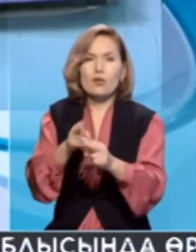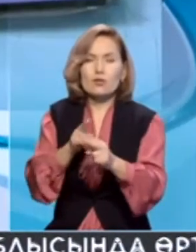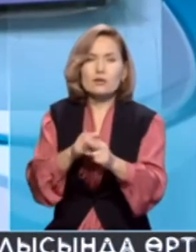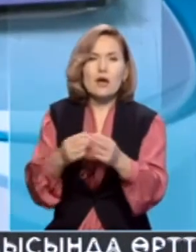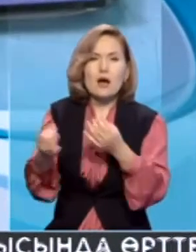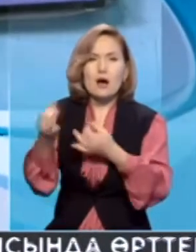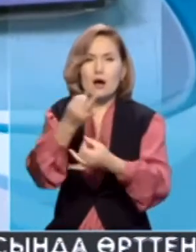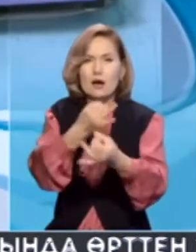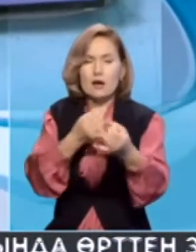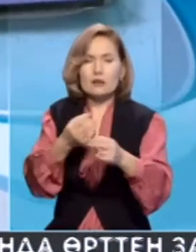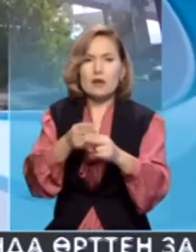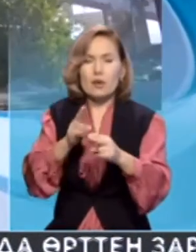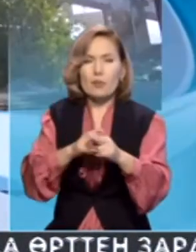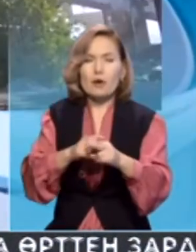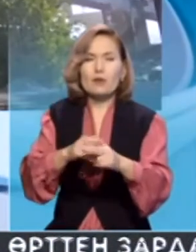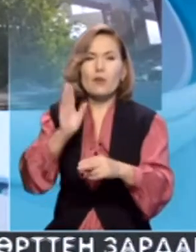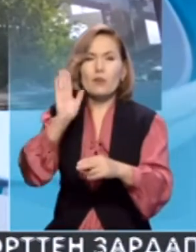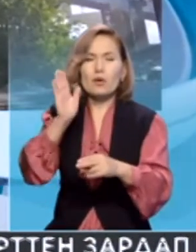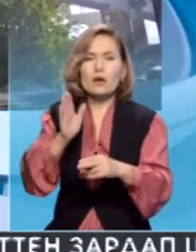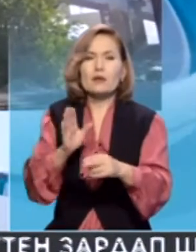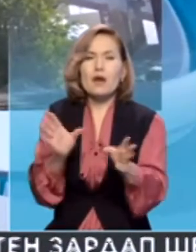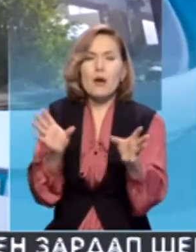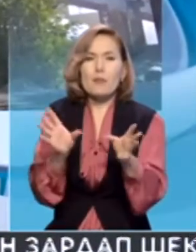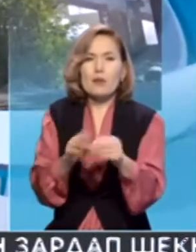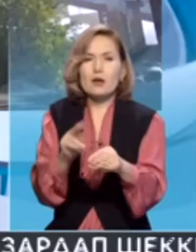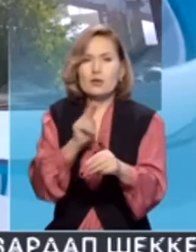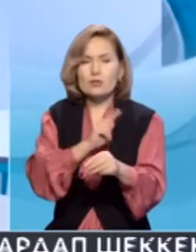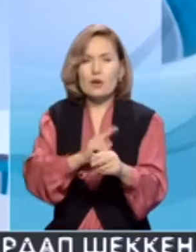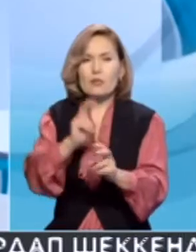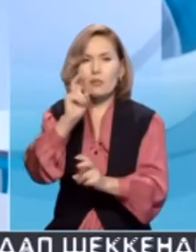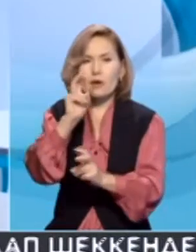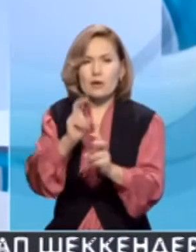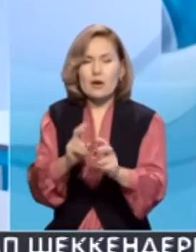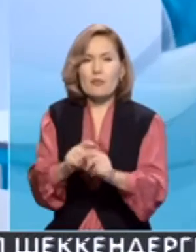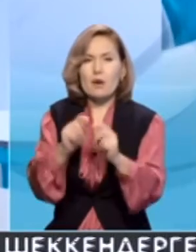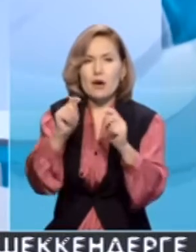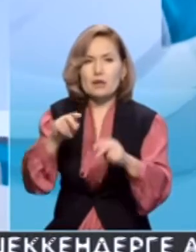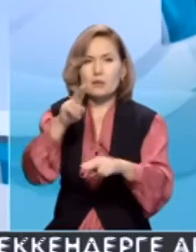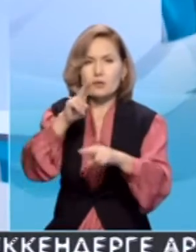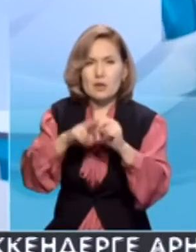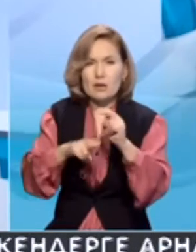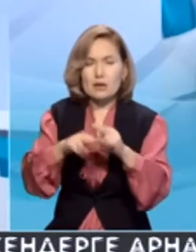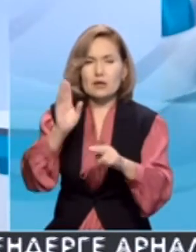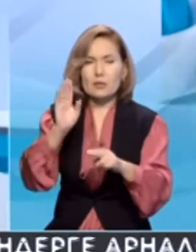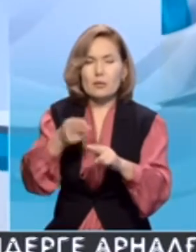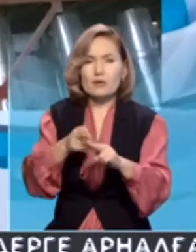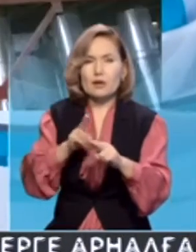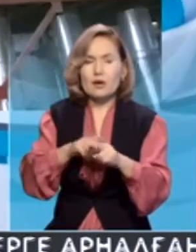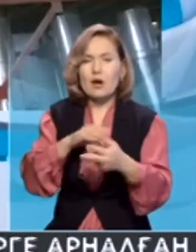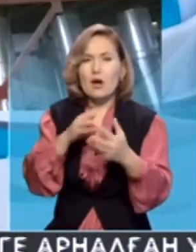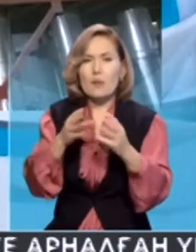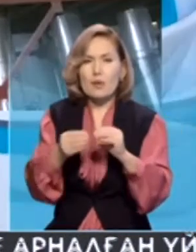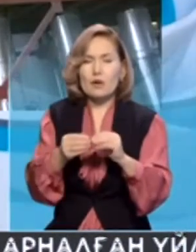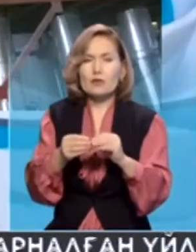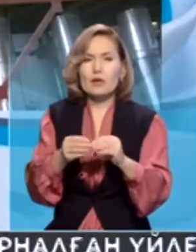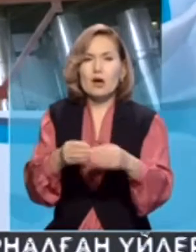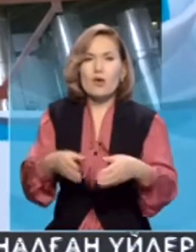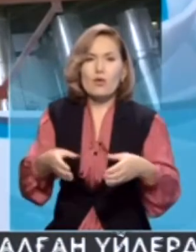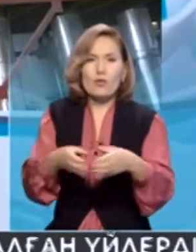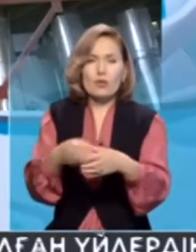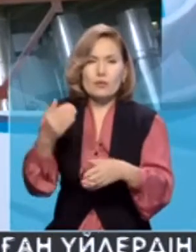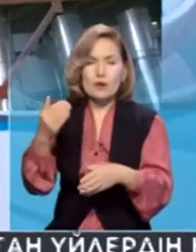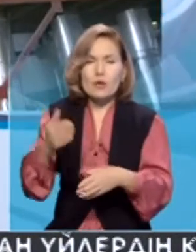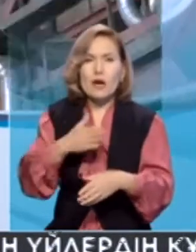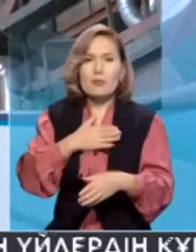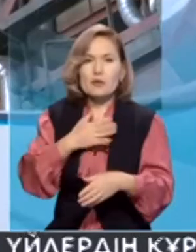танысты. Алдағы уақытта бірлескен жұмыстар жүргізілетін болады. Самұрық энерго акционерлік қоғамы